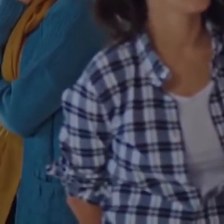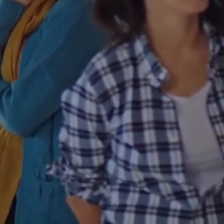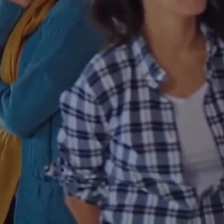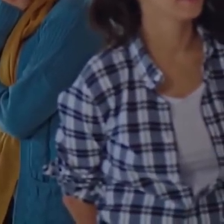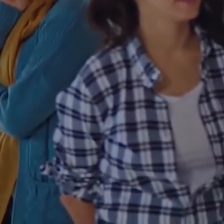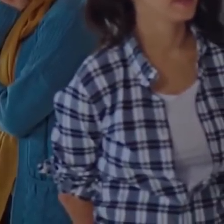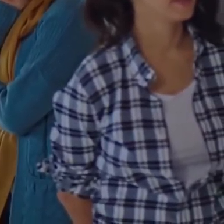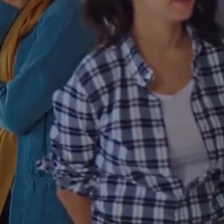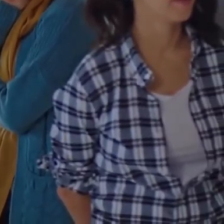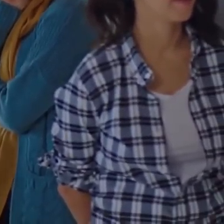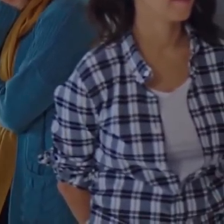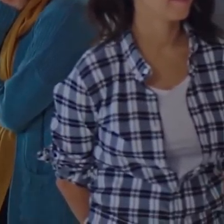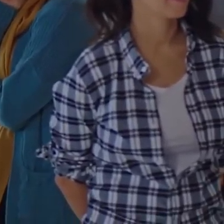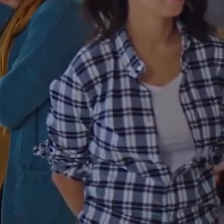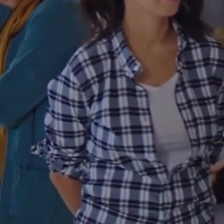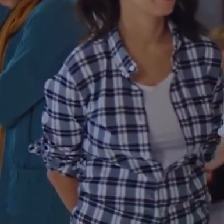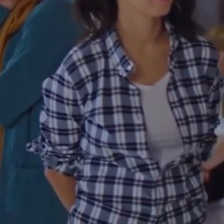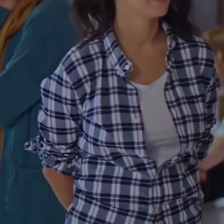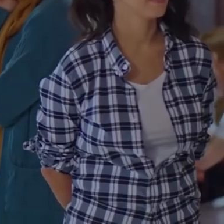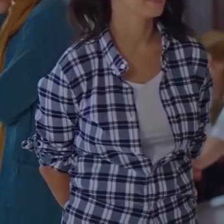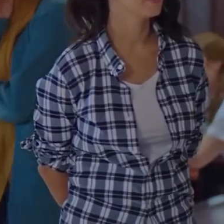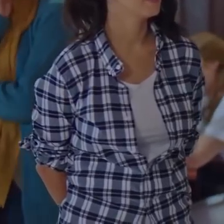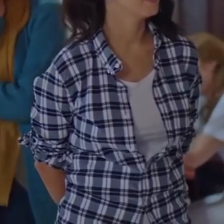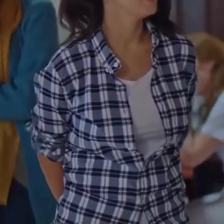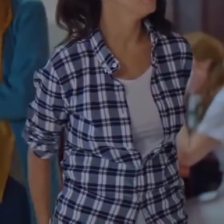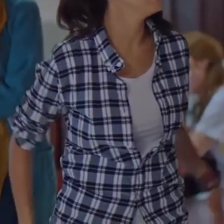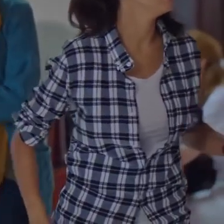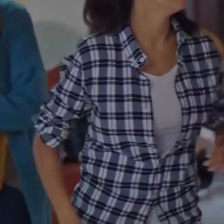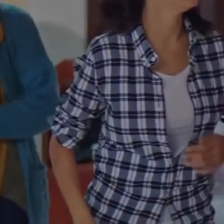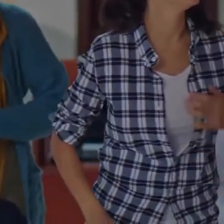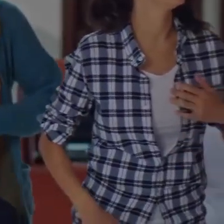İbrahim sağlık ocağında sıkıntıyla dolanıyor.